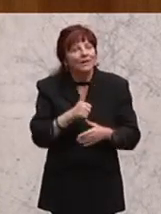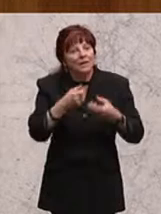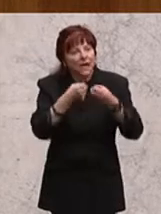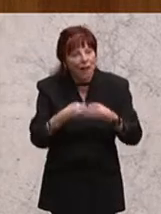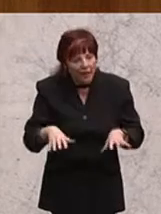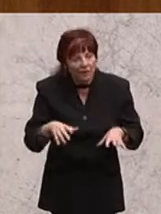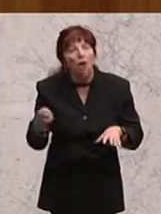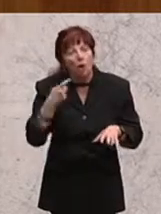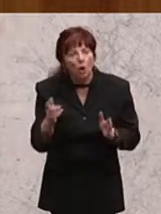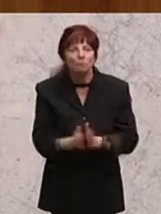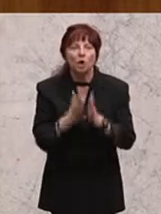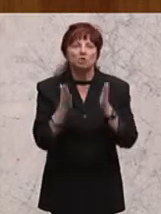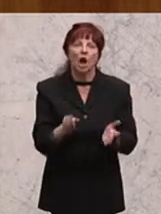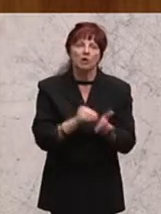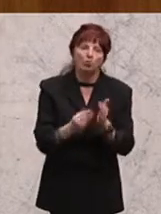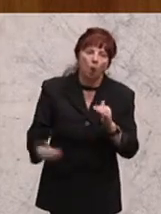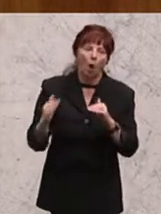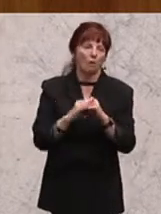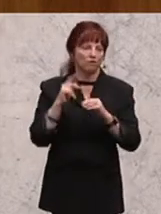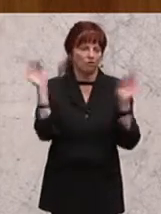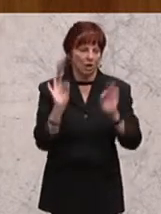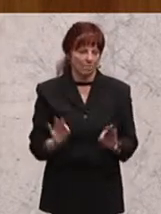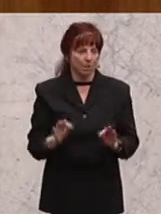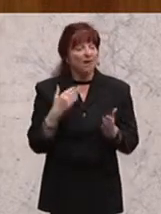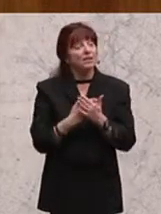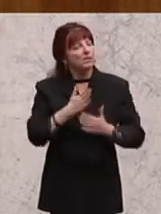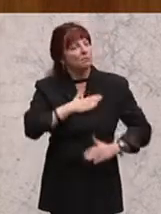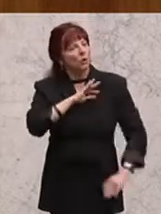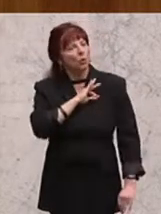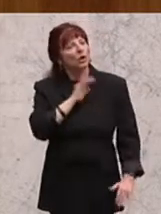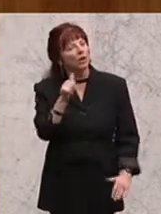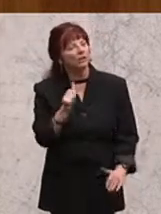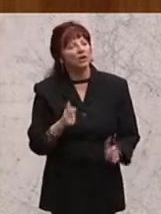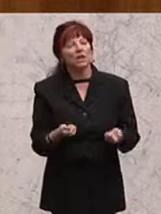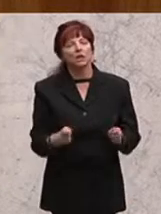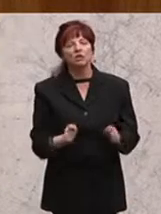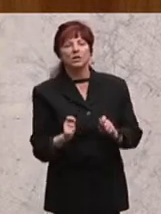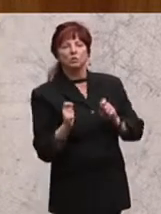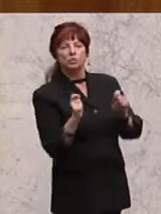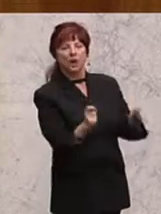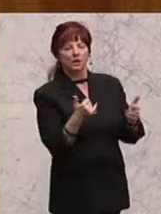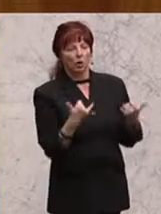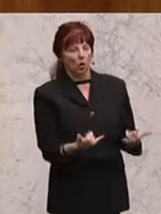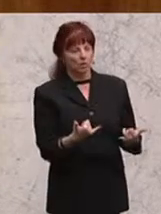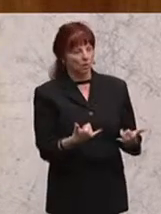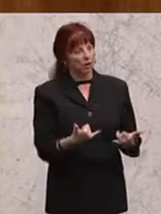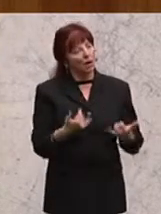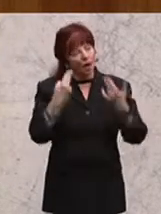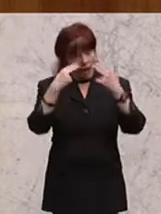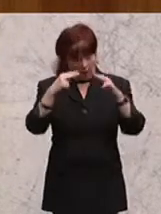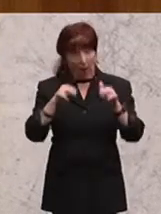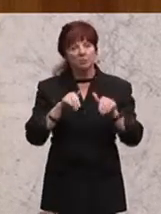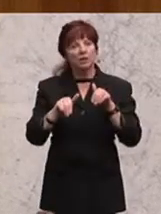hier einen entsprechenden Entschließungsantrag auch für heute einbringen. Herr Minister, Sie haben einen Schritt